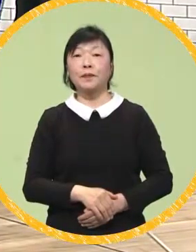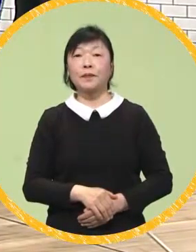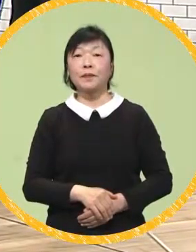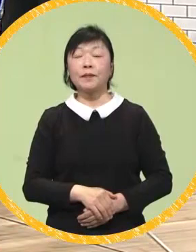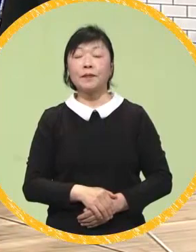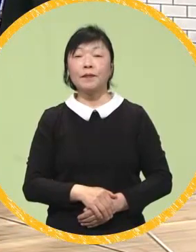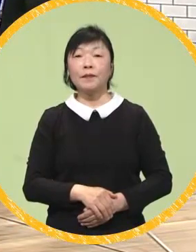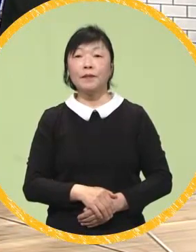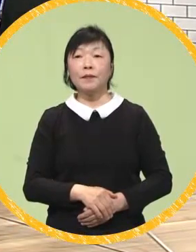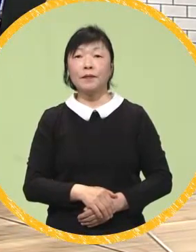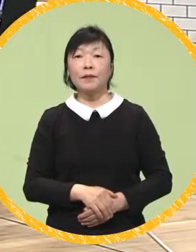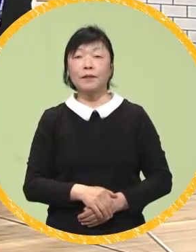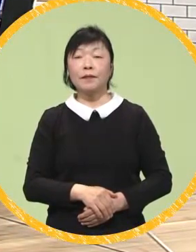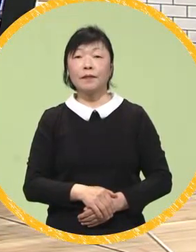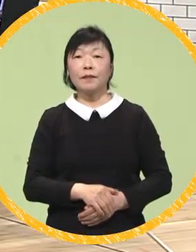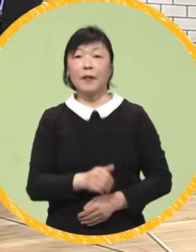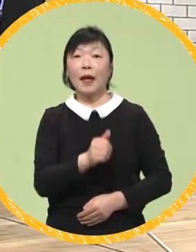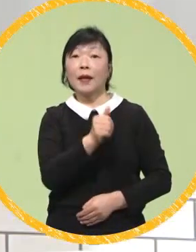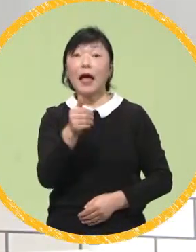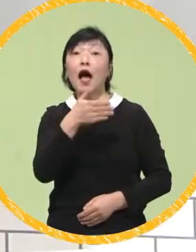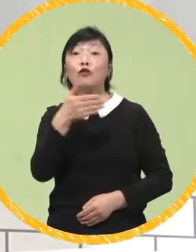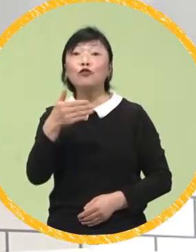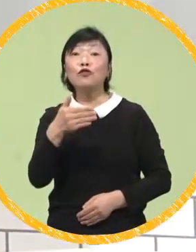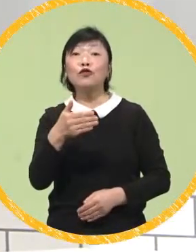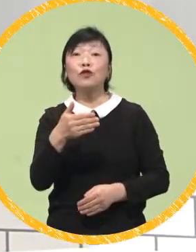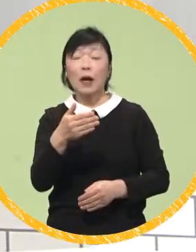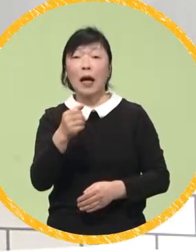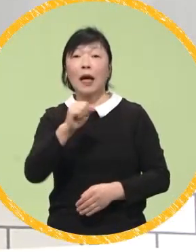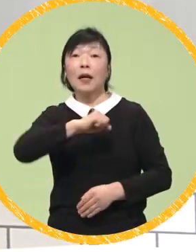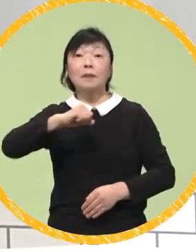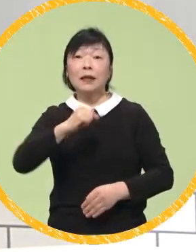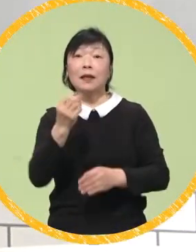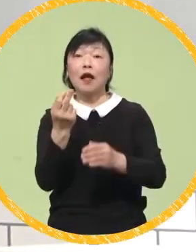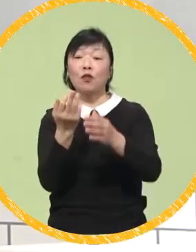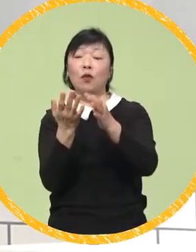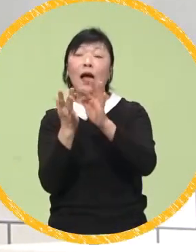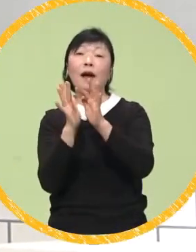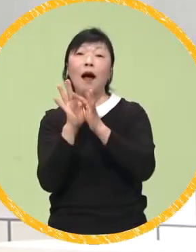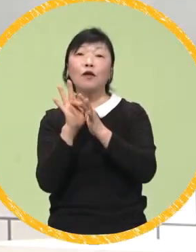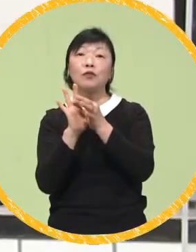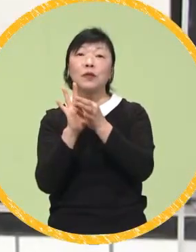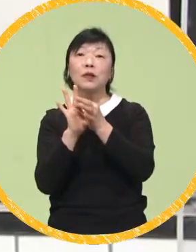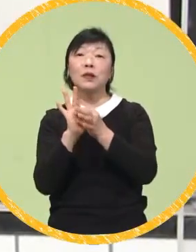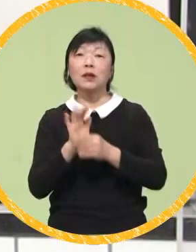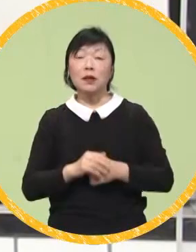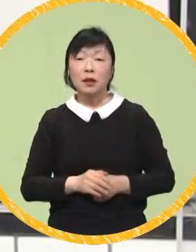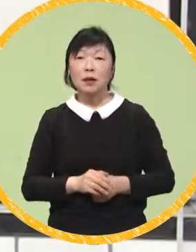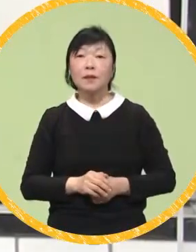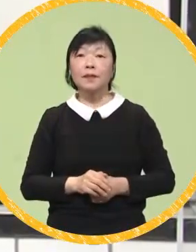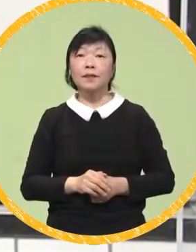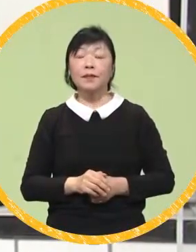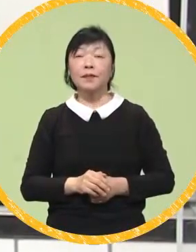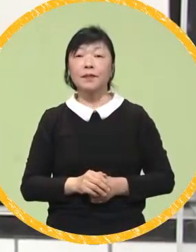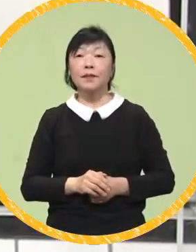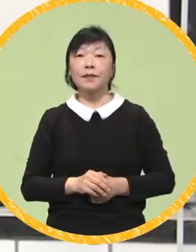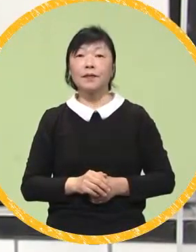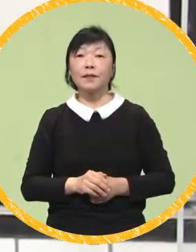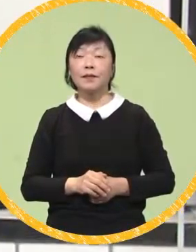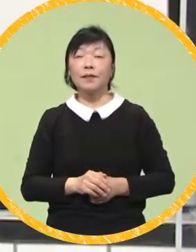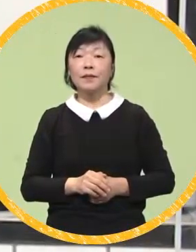ですねこれがたぶえっ右手の中指の海でていますこうだってこそで最高です